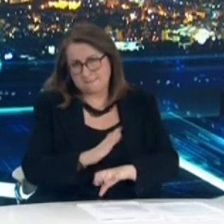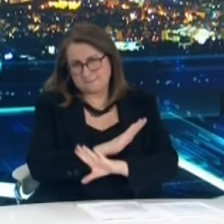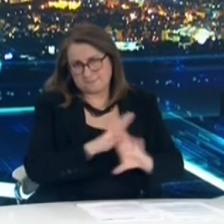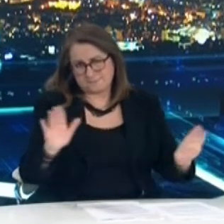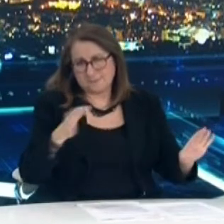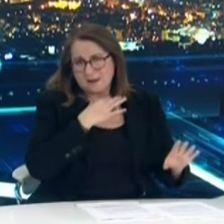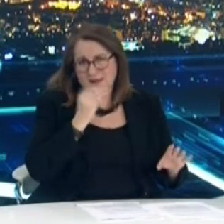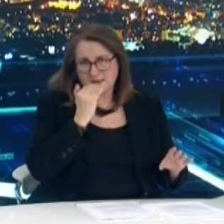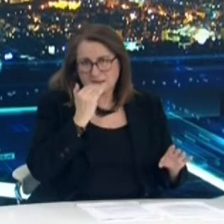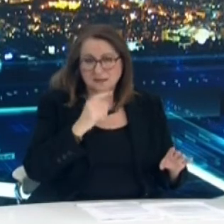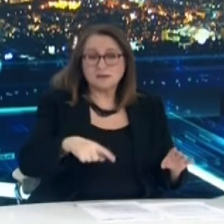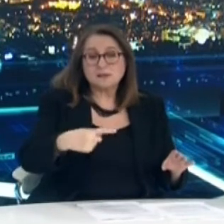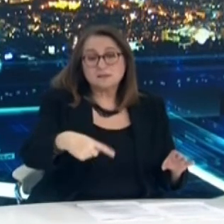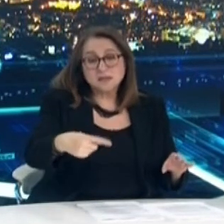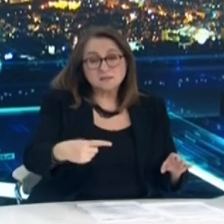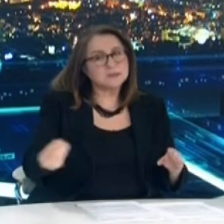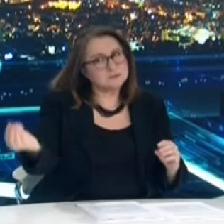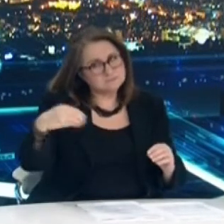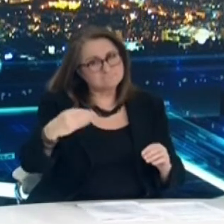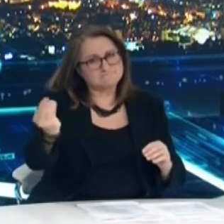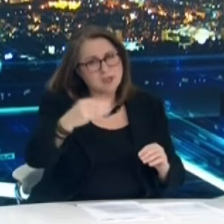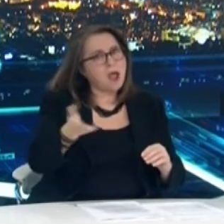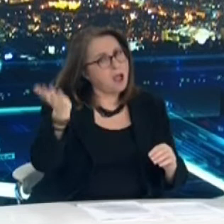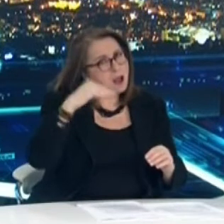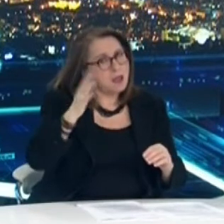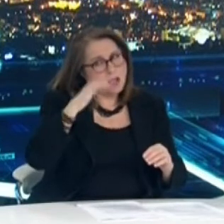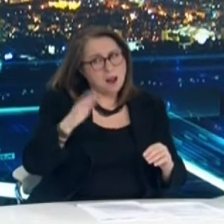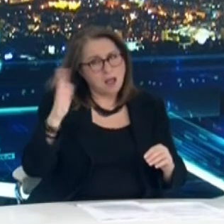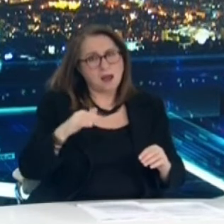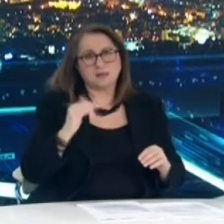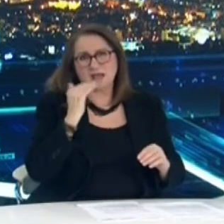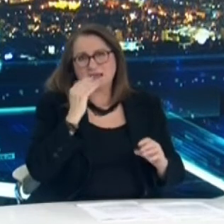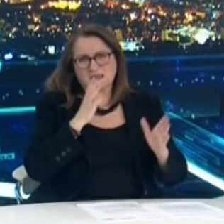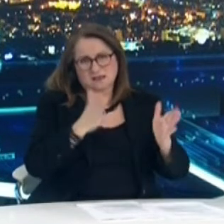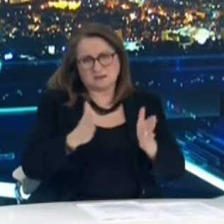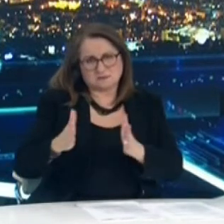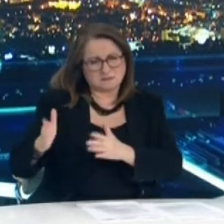θεραπείας θα δοθούν προς διάθεση προκειμένου να αντιμετωπίσουμε αυτή την πίεση.